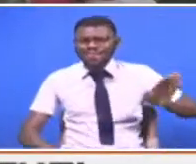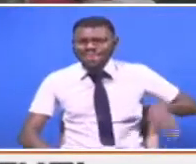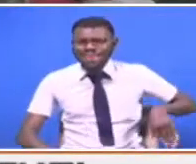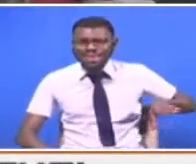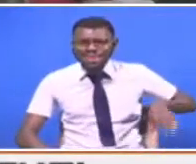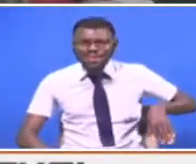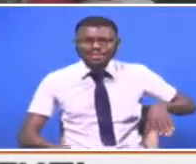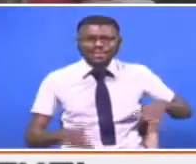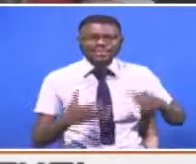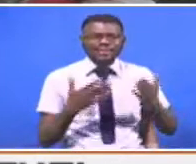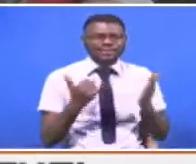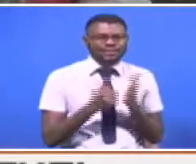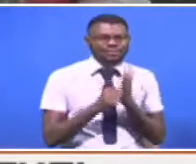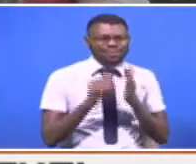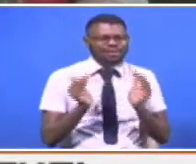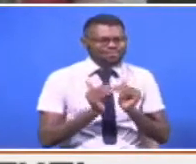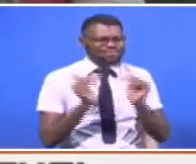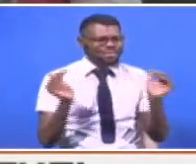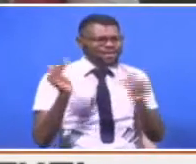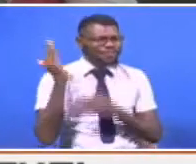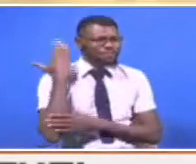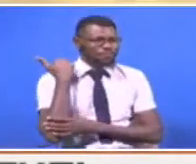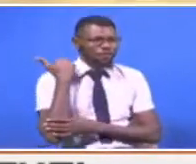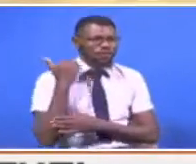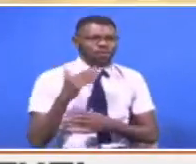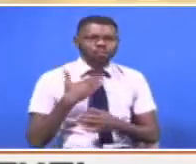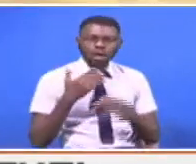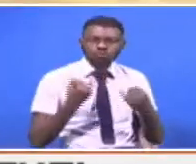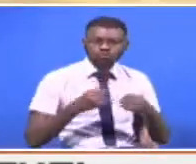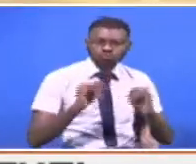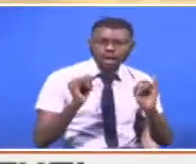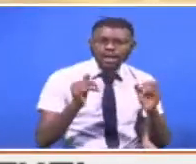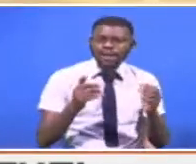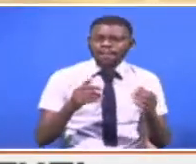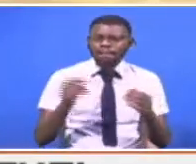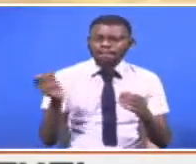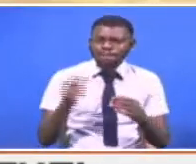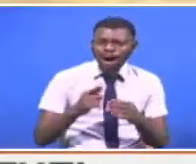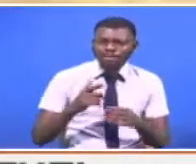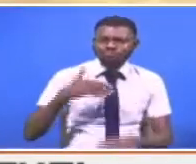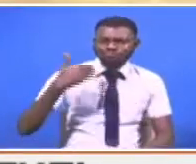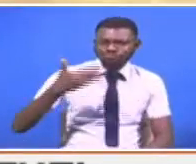magatuzi limekuwa donda sugu hapo awali. Tutajaribu kulipa kila mwezi